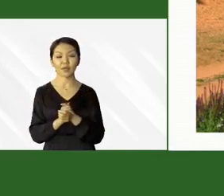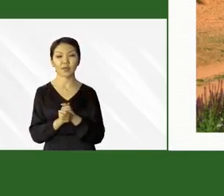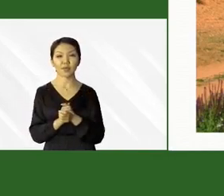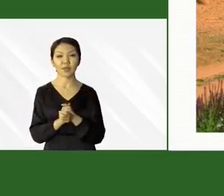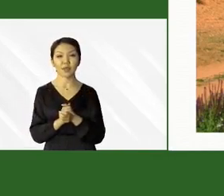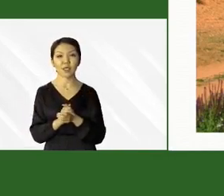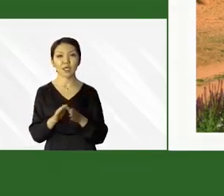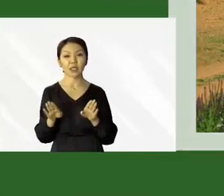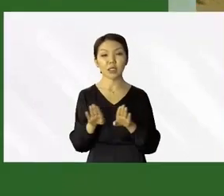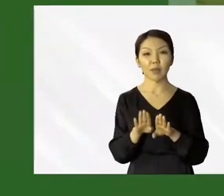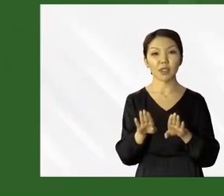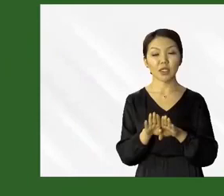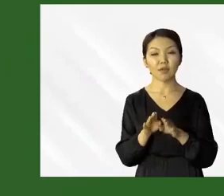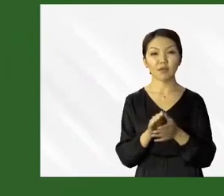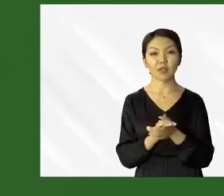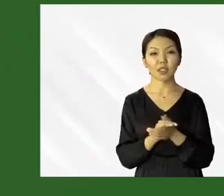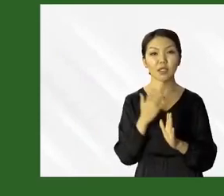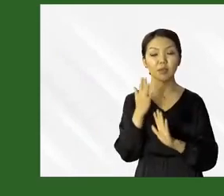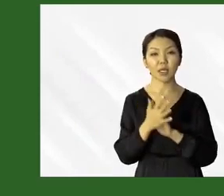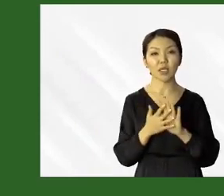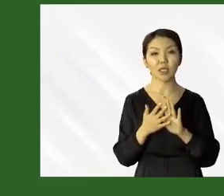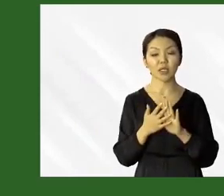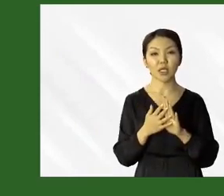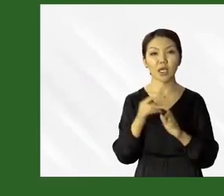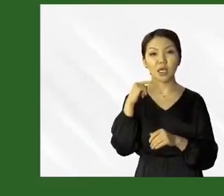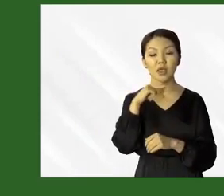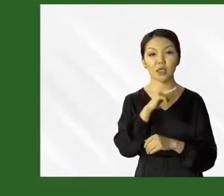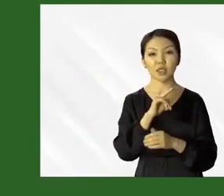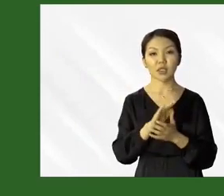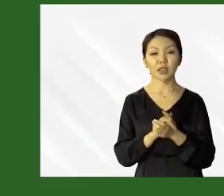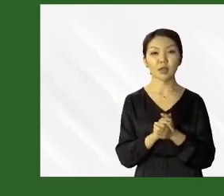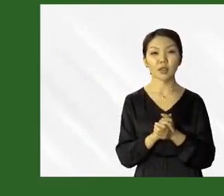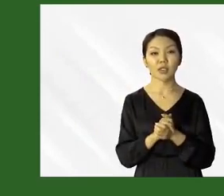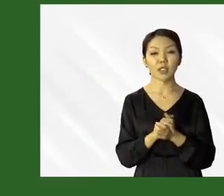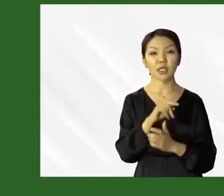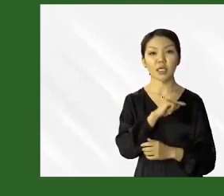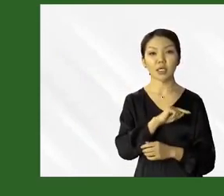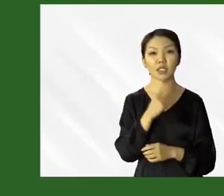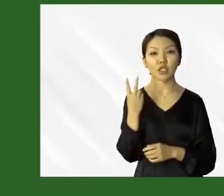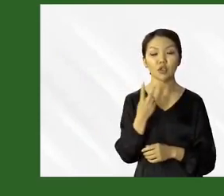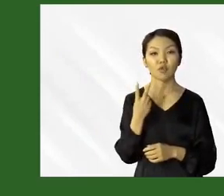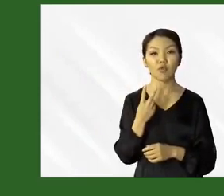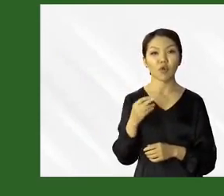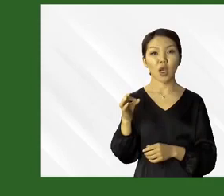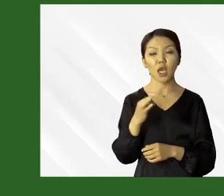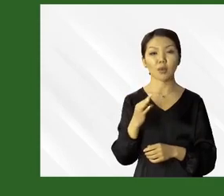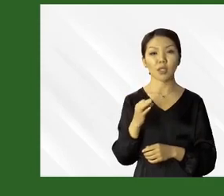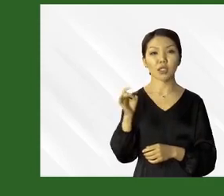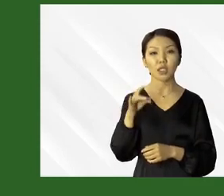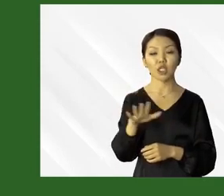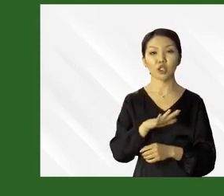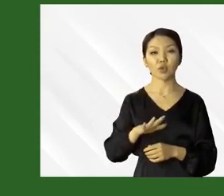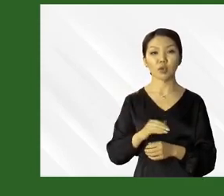и проанализируйте экономико-географические характеристики двух областей Кыргызской республики. Сделайте вывод